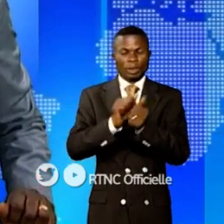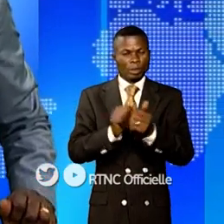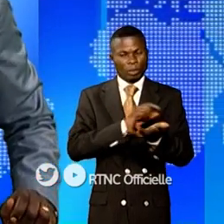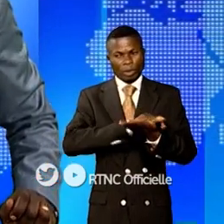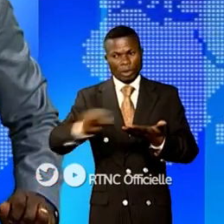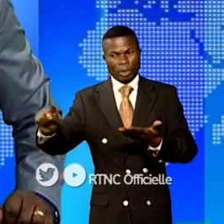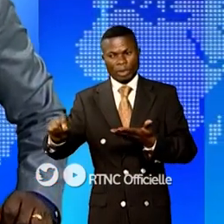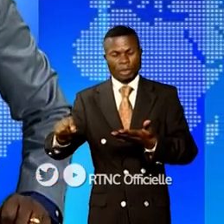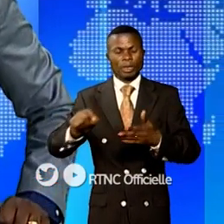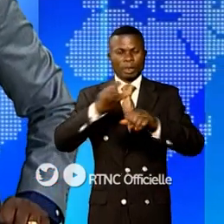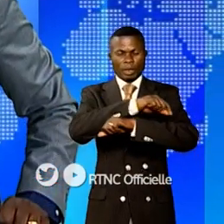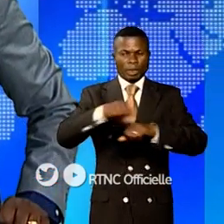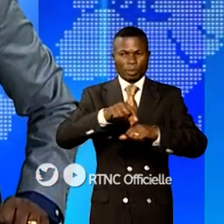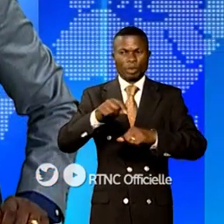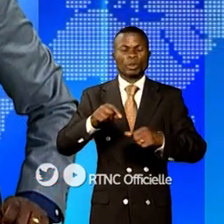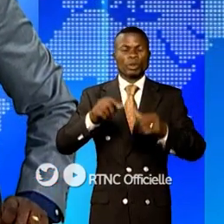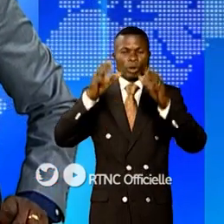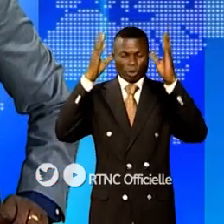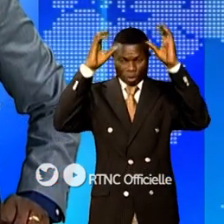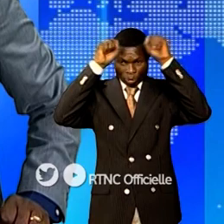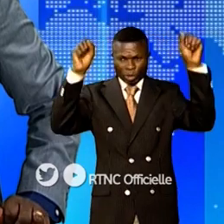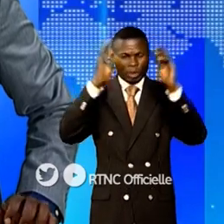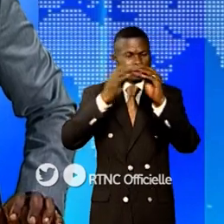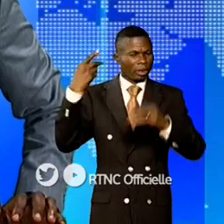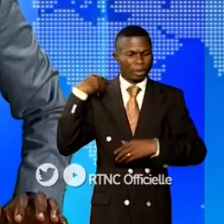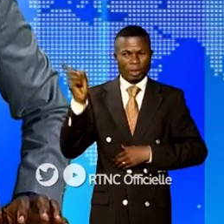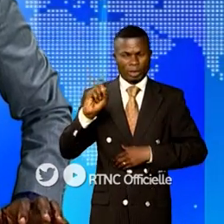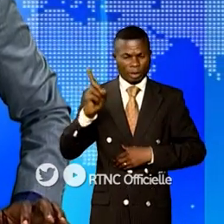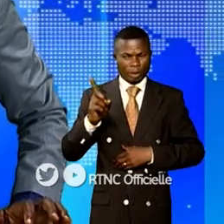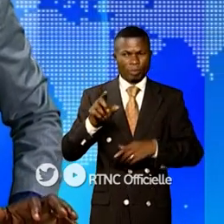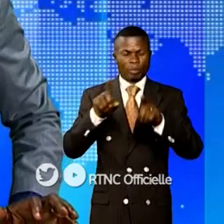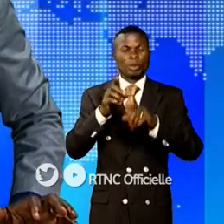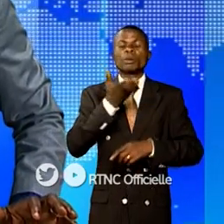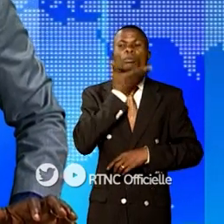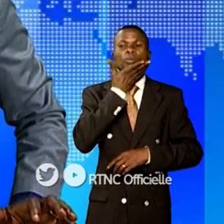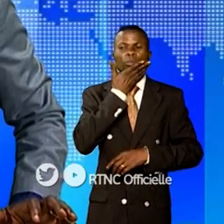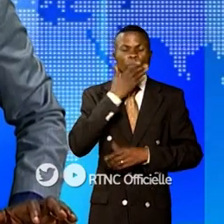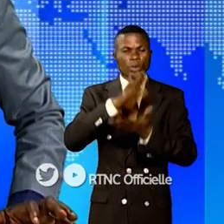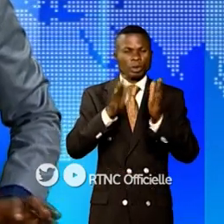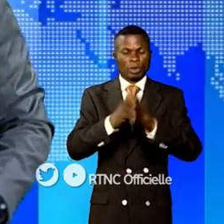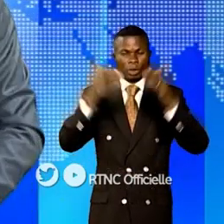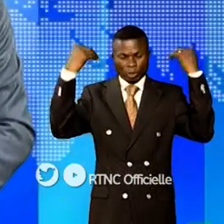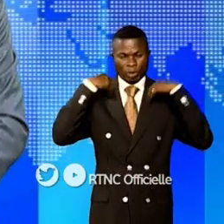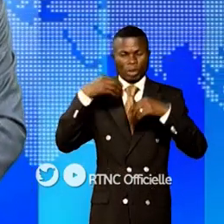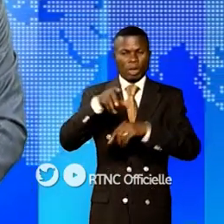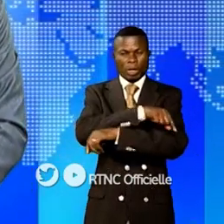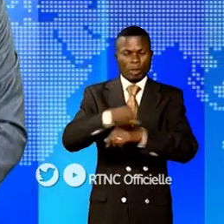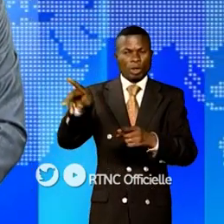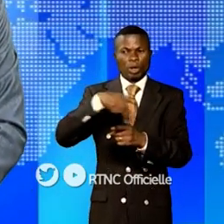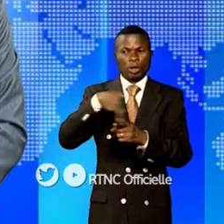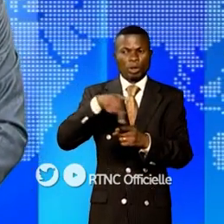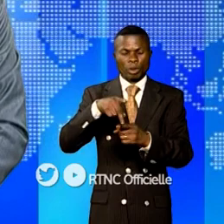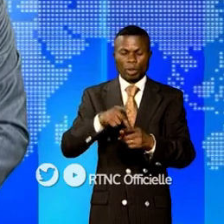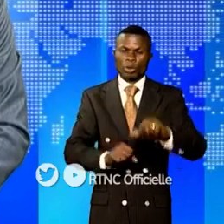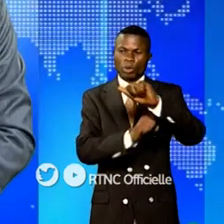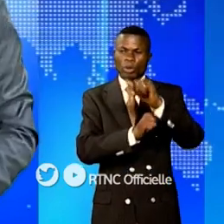bureau Mabunda. L'honorable Christophe Mboso Kodia Mpwanga, doyen d'âge, a pris les commandes du bureau provisoire. Il sera secondé